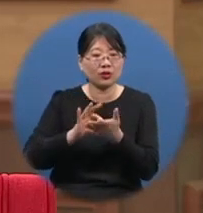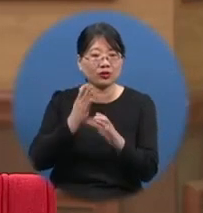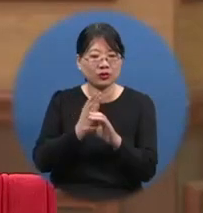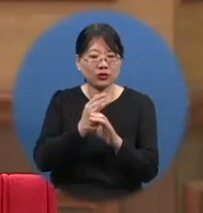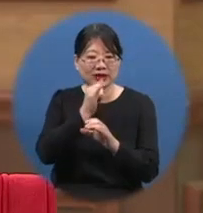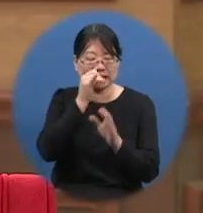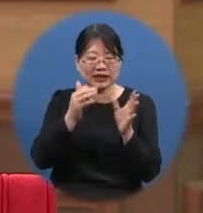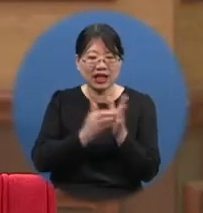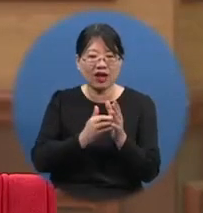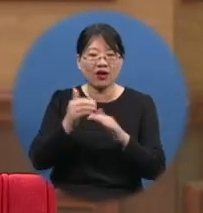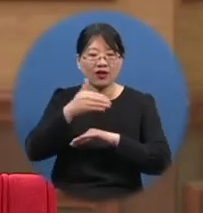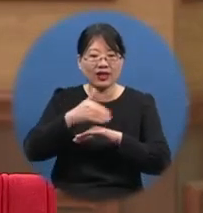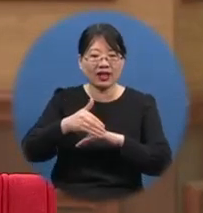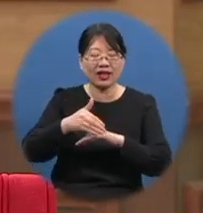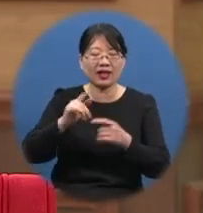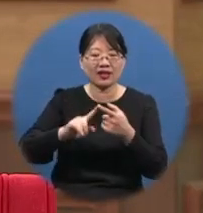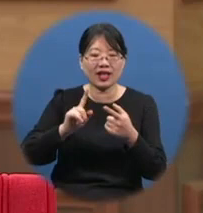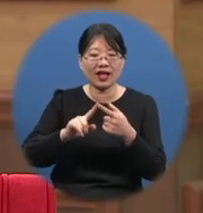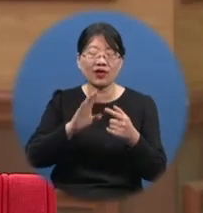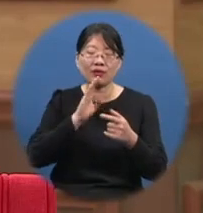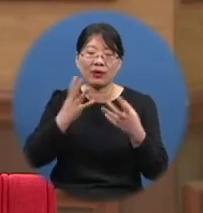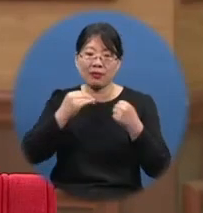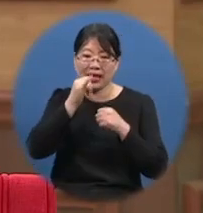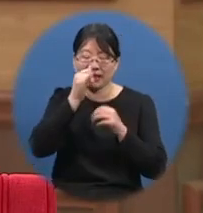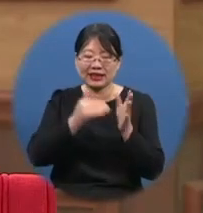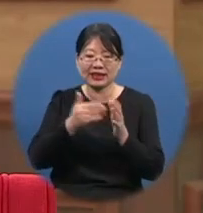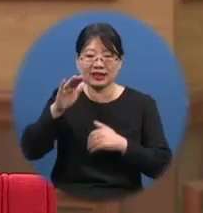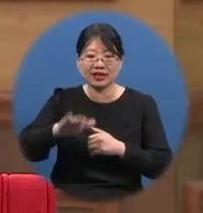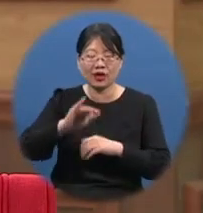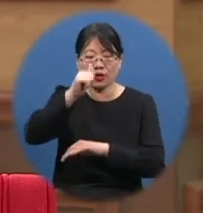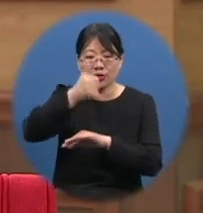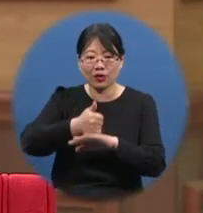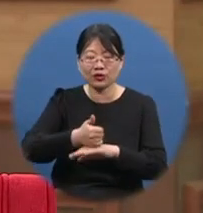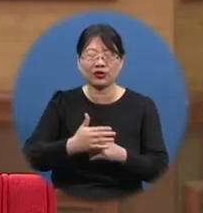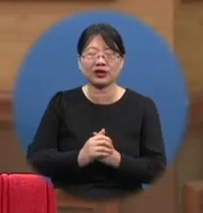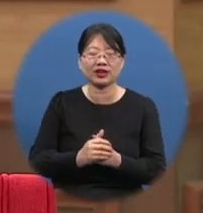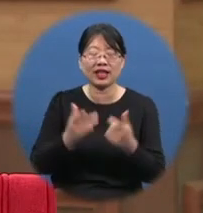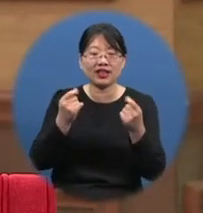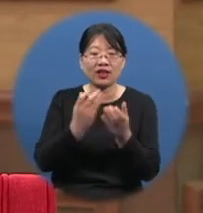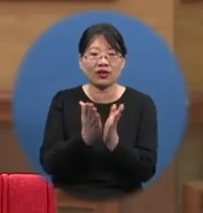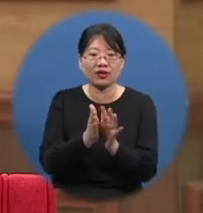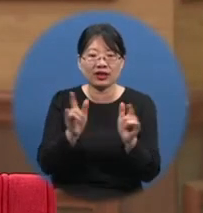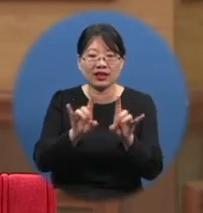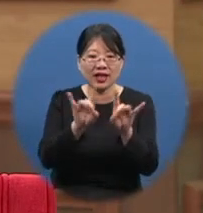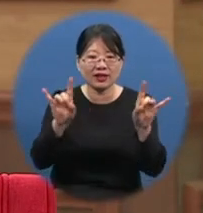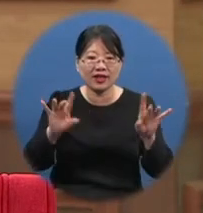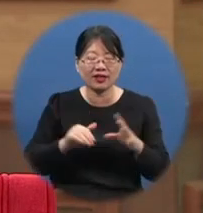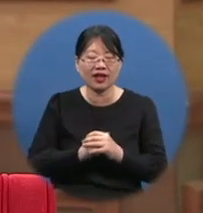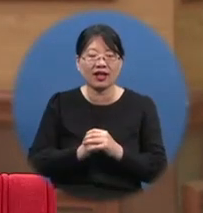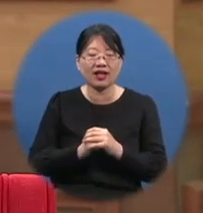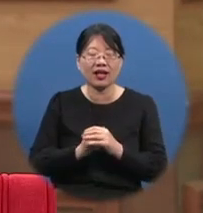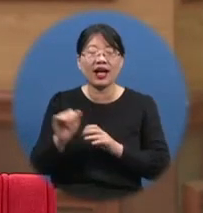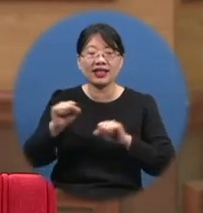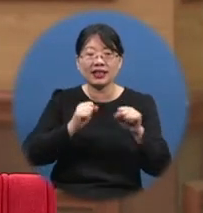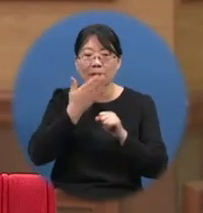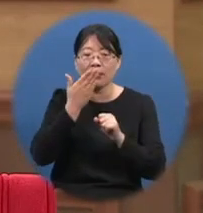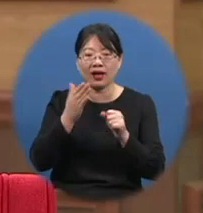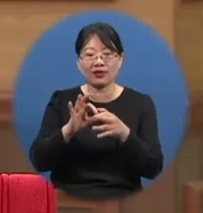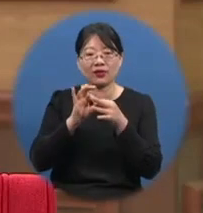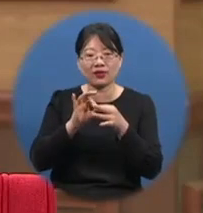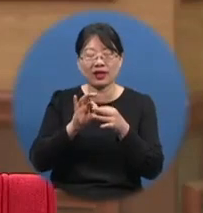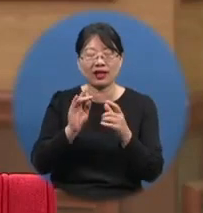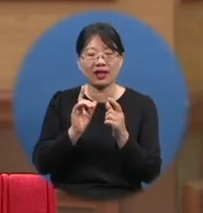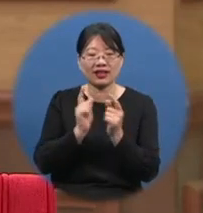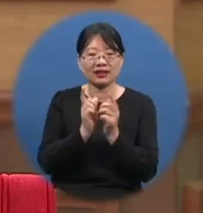그러니까 계획, 전략 참 많았는데 결국에는 그런 것들이 하나하나 실행이 되어져서